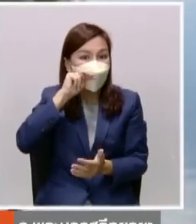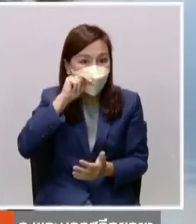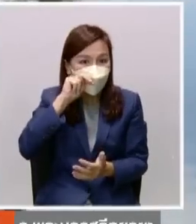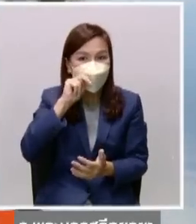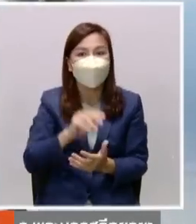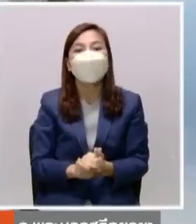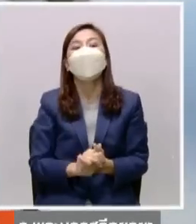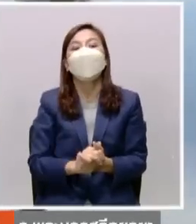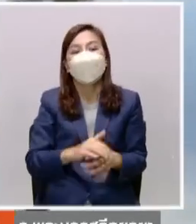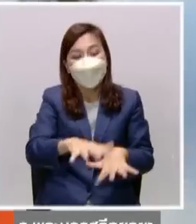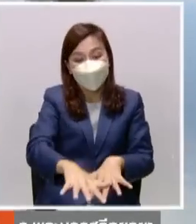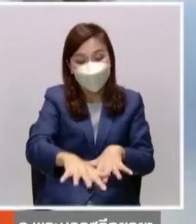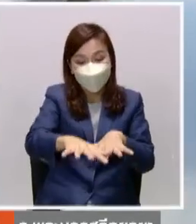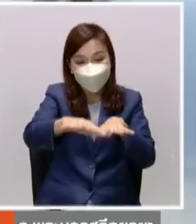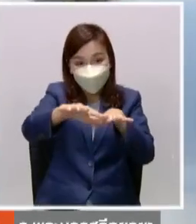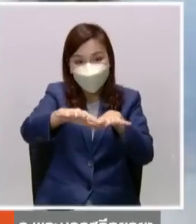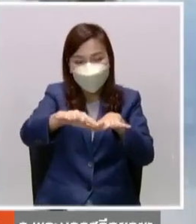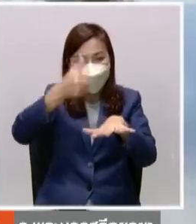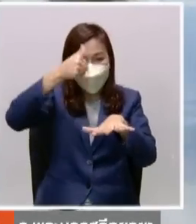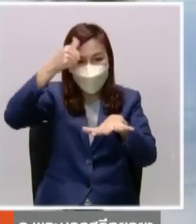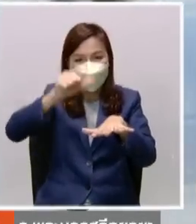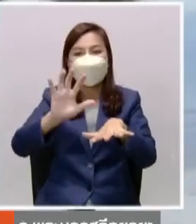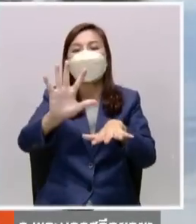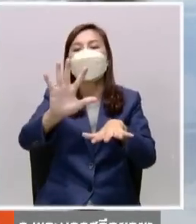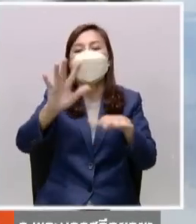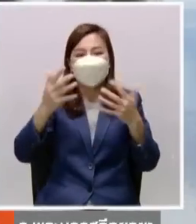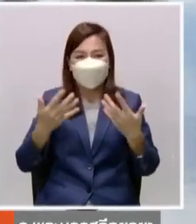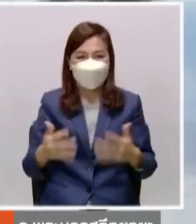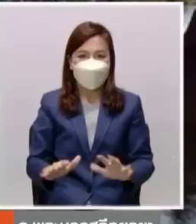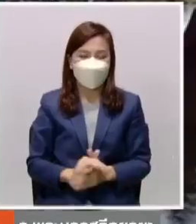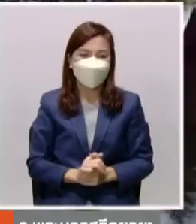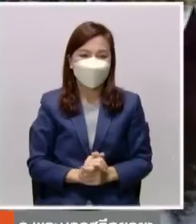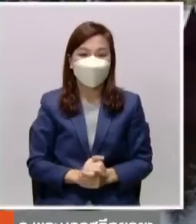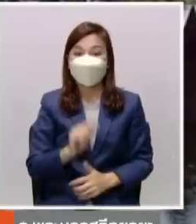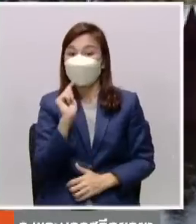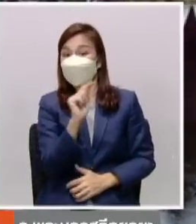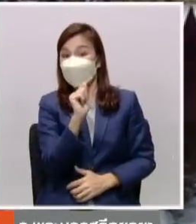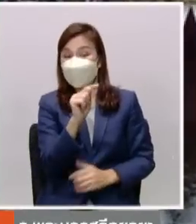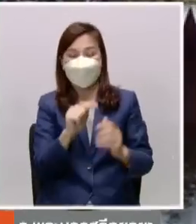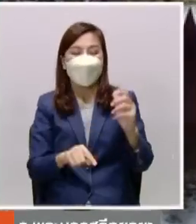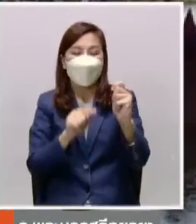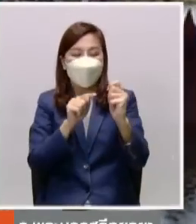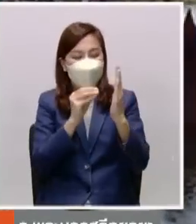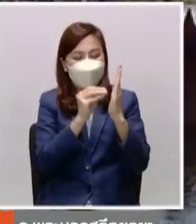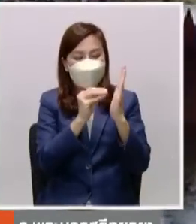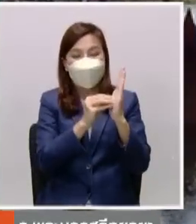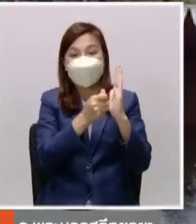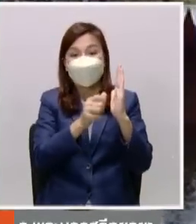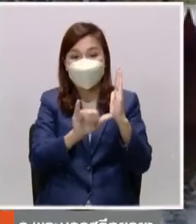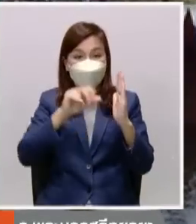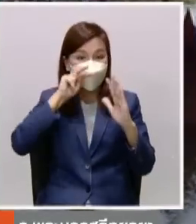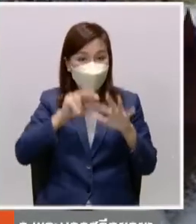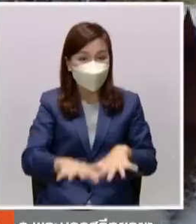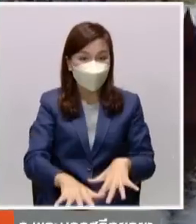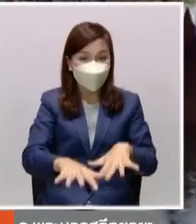เนี่ยมันแล้วว่า 5วันนะครับนี้ต้องเอาเรือมาสัญจรแบบนี้แหละครับทั้งนี้จังหวัดพระนครศรีอยุธยานั้นมีพื้นที่ประสบ